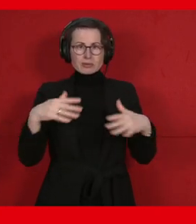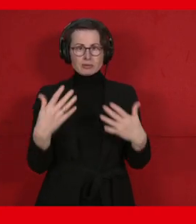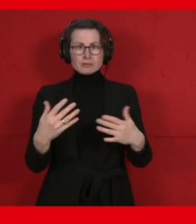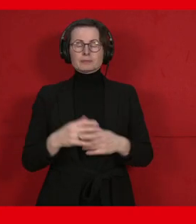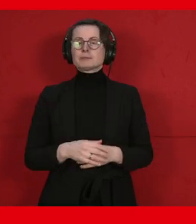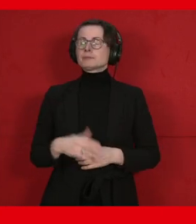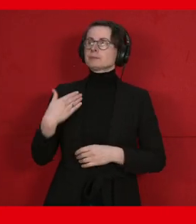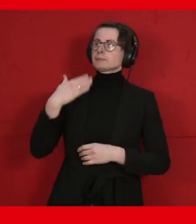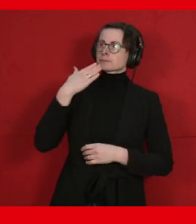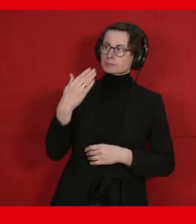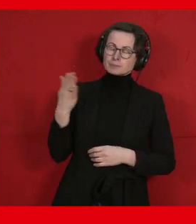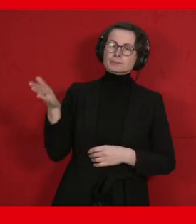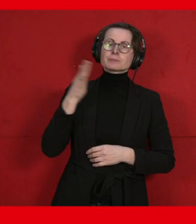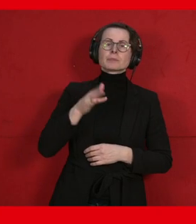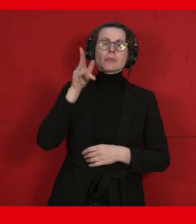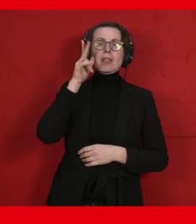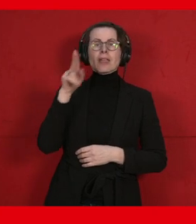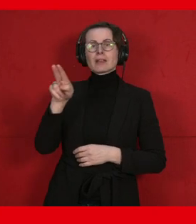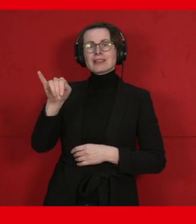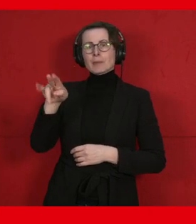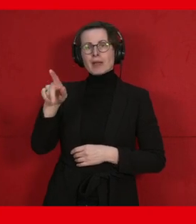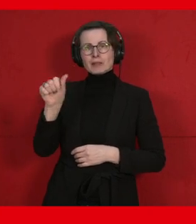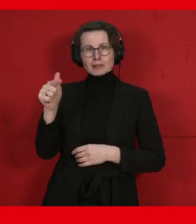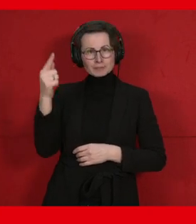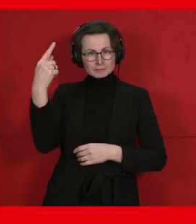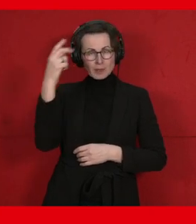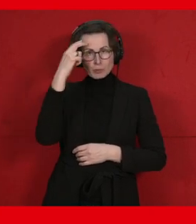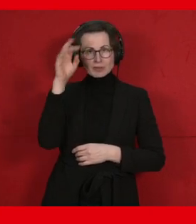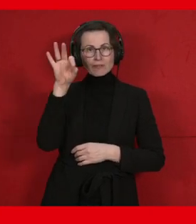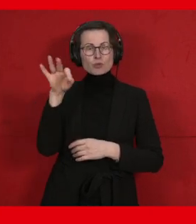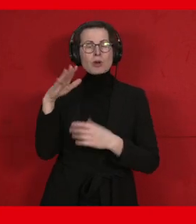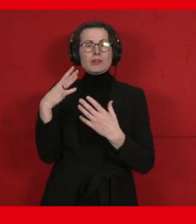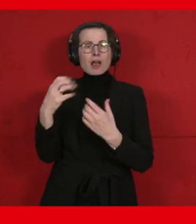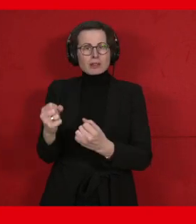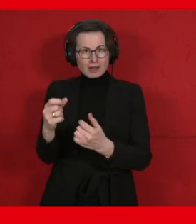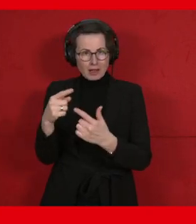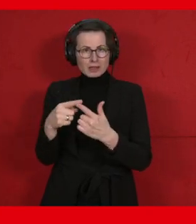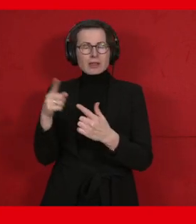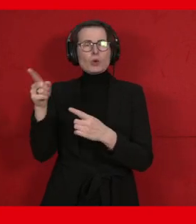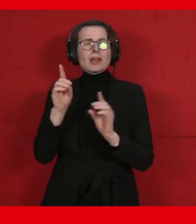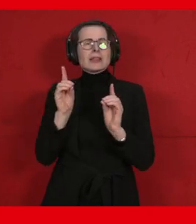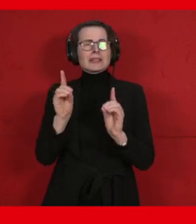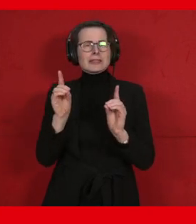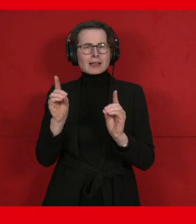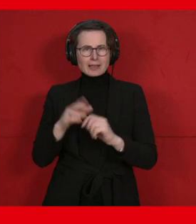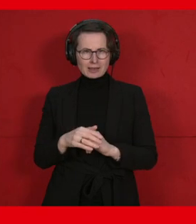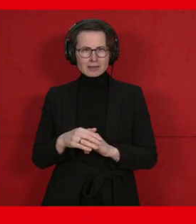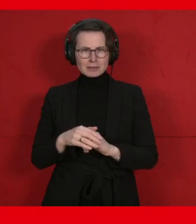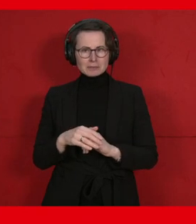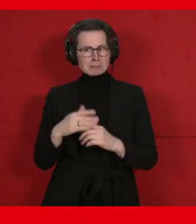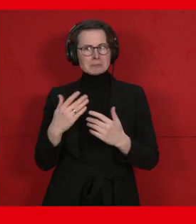Vielen Dank. Kai Niebert, Sie sind ja nicht nur Professor für Nachhaltigkeit, sondern auch für Didaktik. Und wenn es um Hausaufgaben